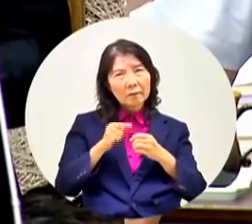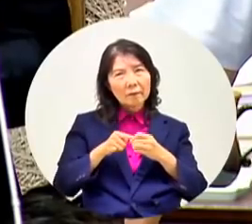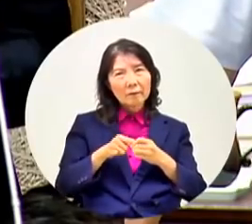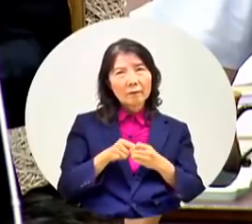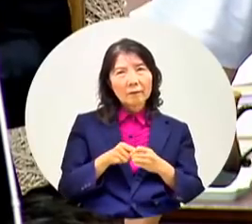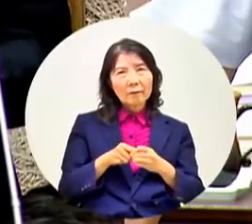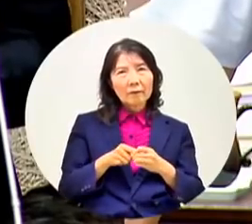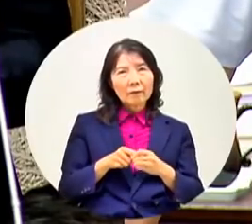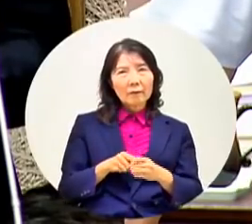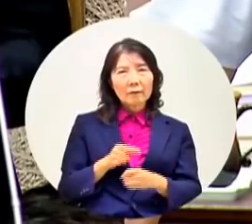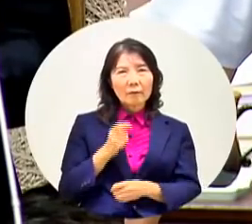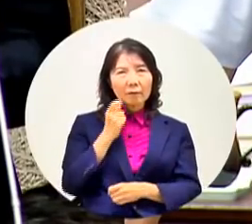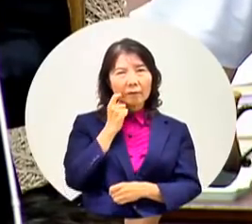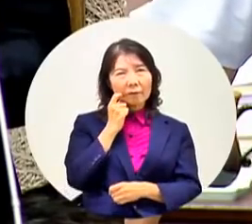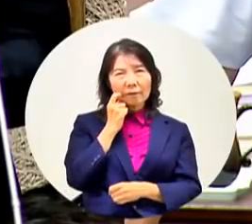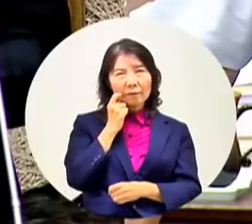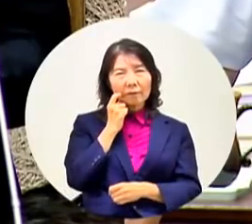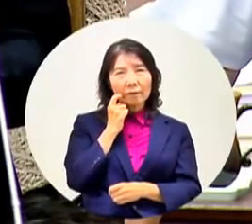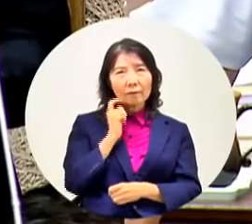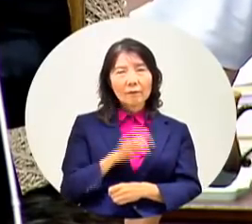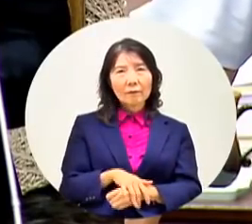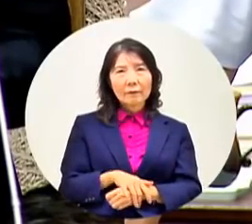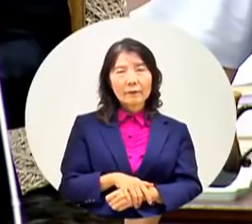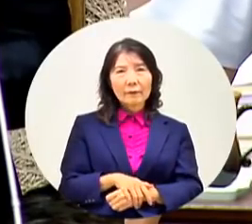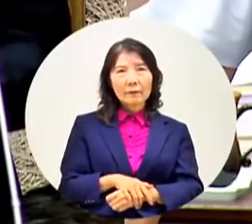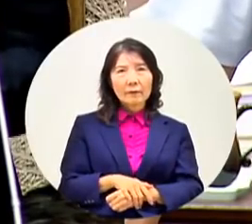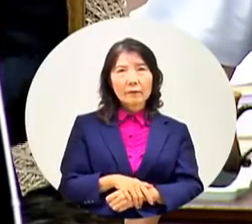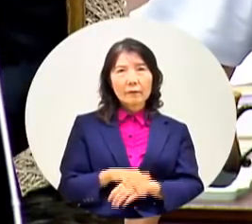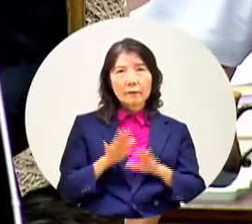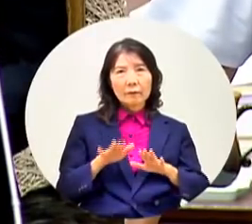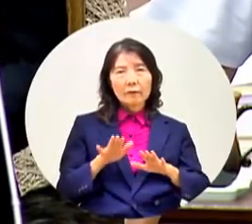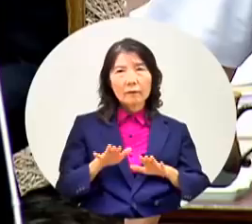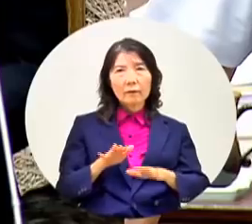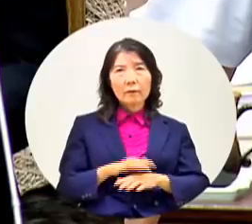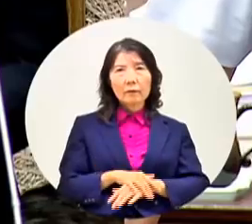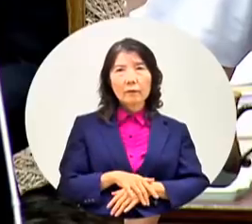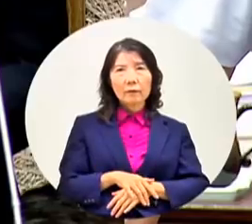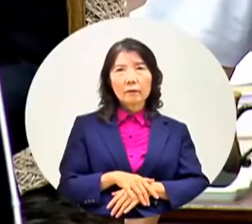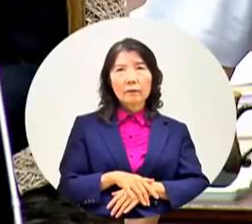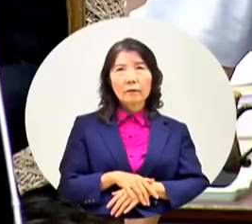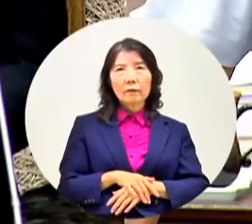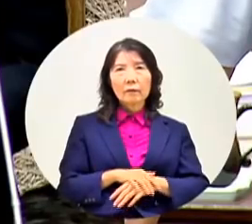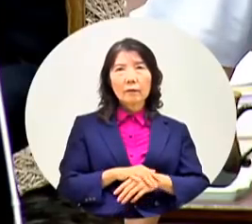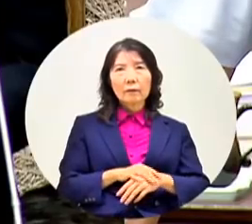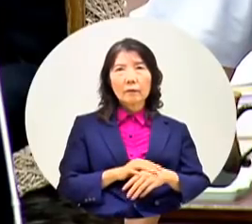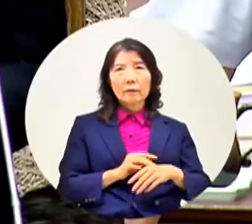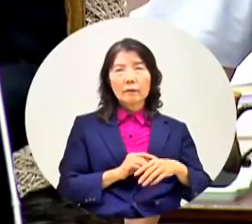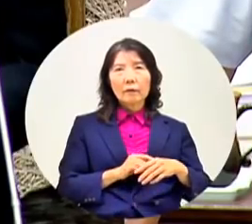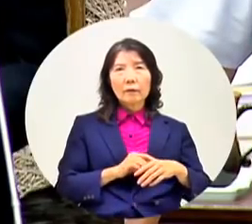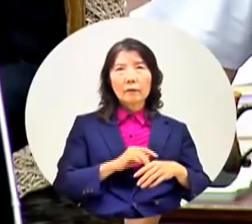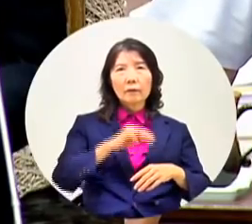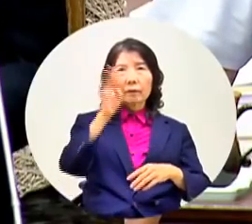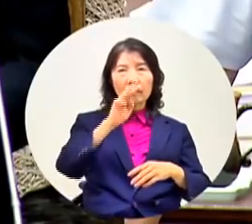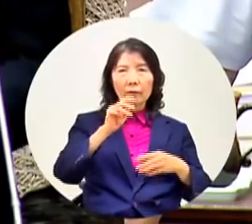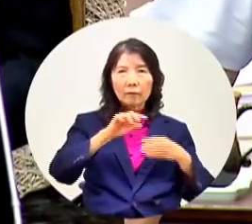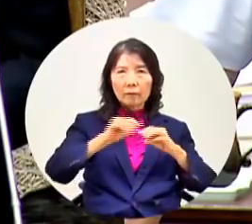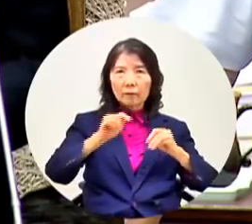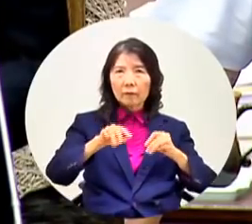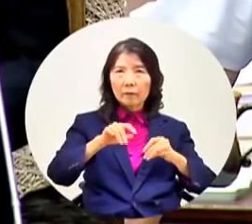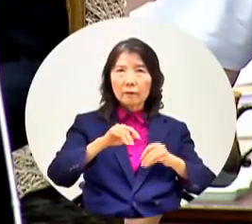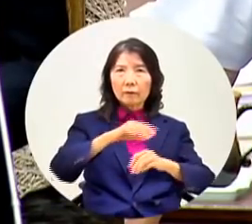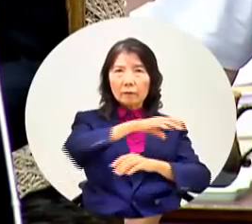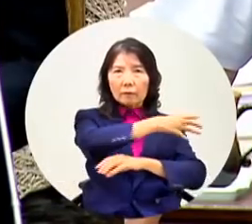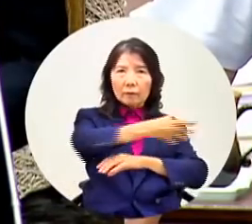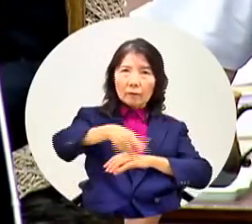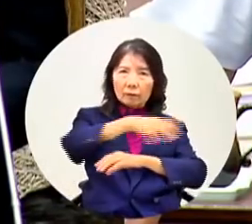的难度了，因为咱即马目前咱的南部大白头城遐，即马咱有一寡遐小型